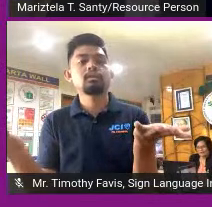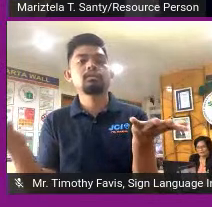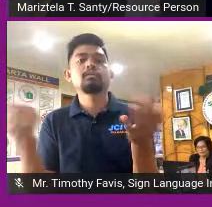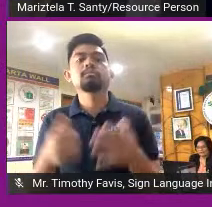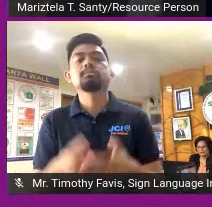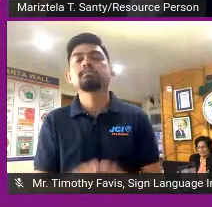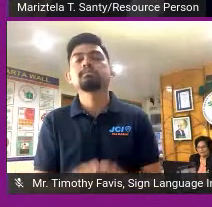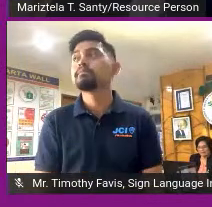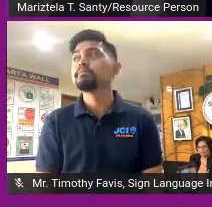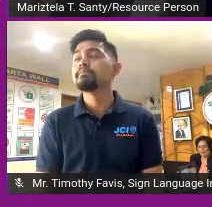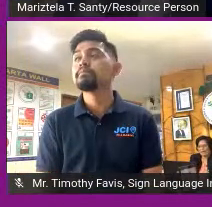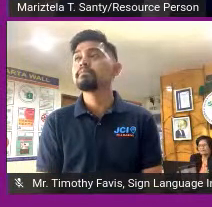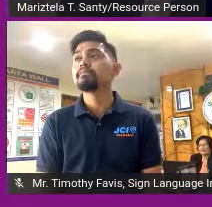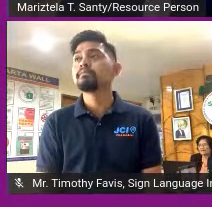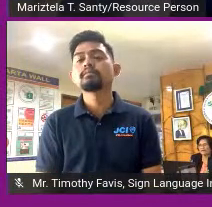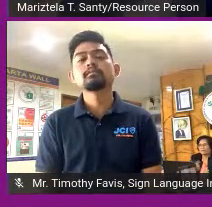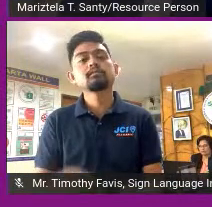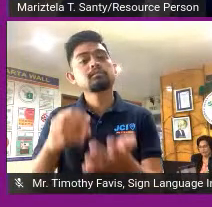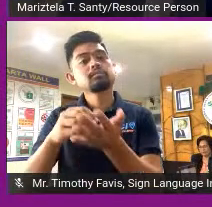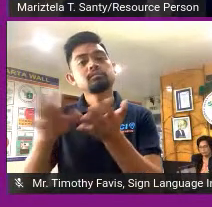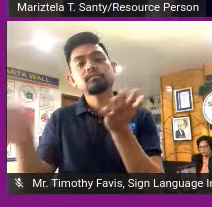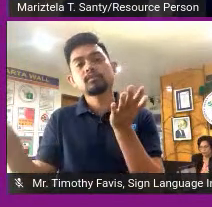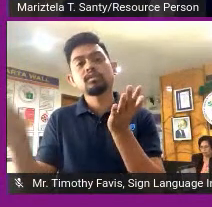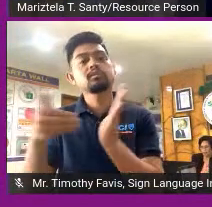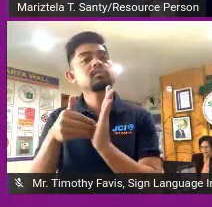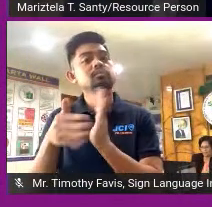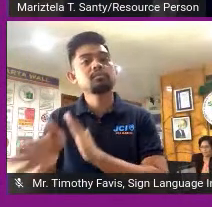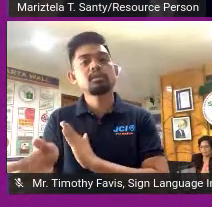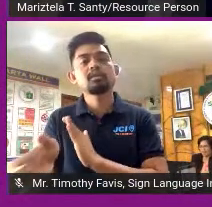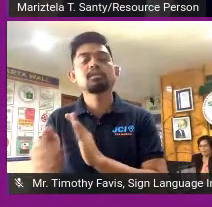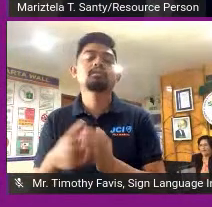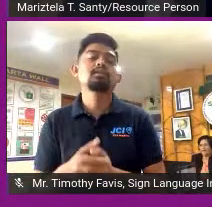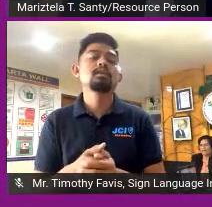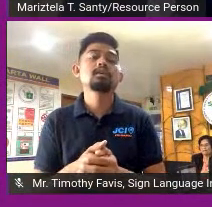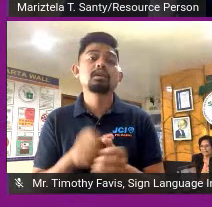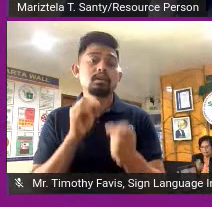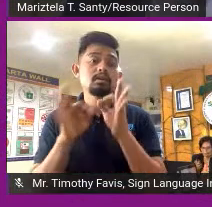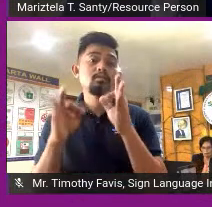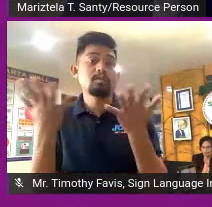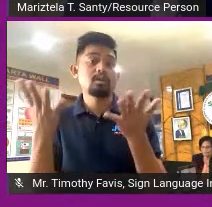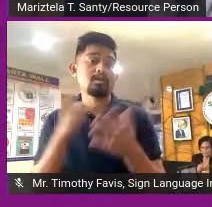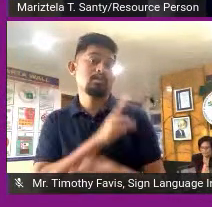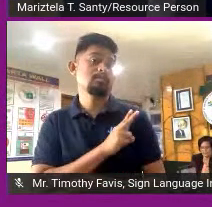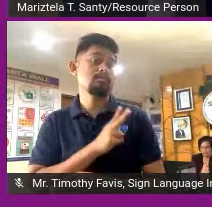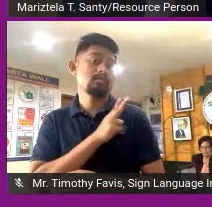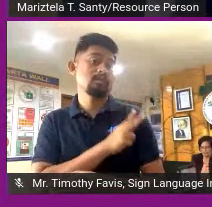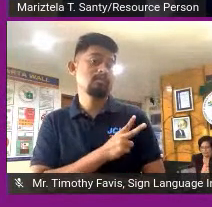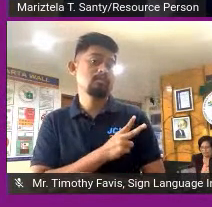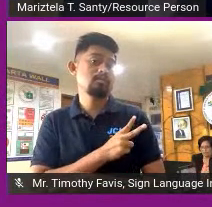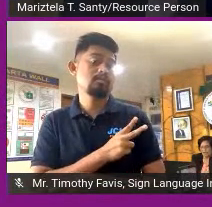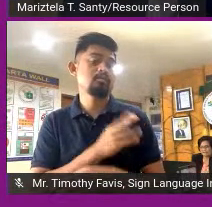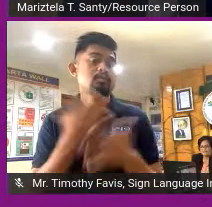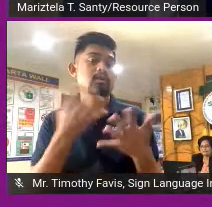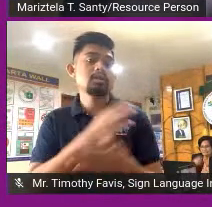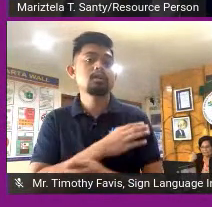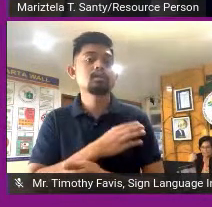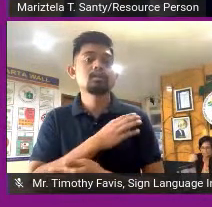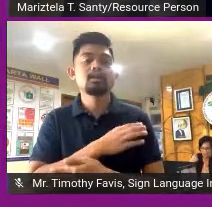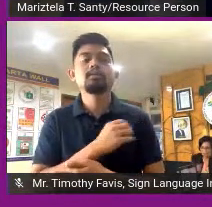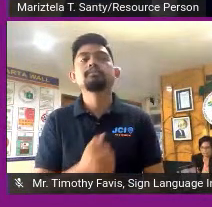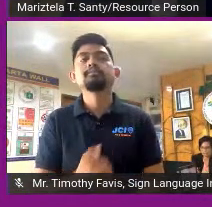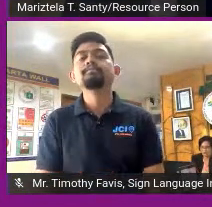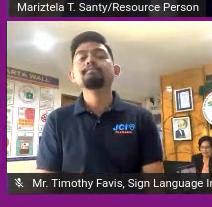masasayang lang. Yung lahat na naipundar mo kung wala kang pagpapahalaga sa kapwa mo, sa pamilya mo, as in